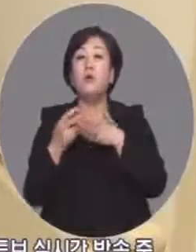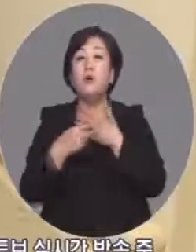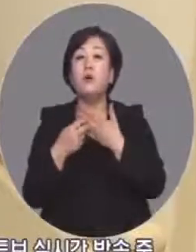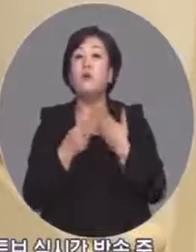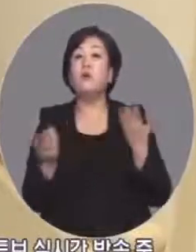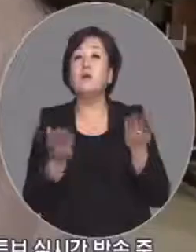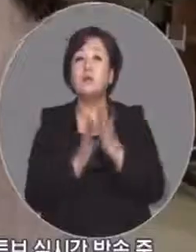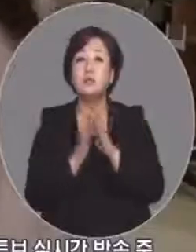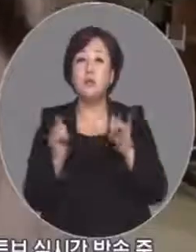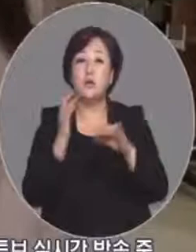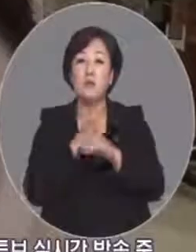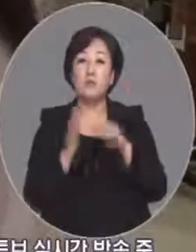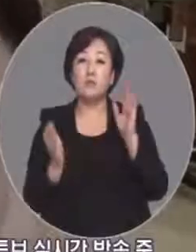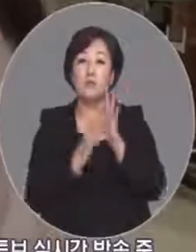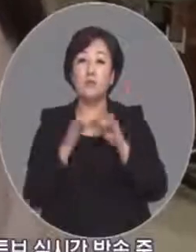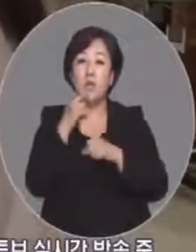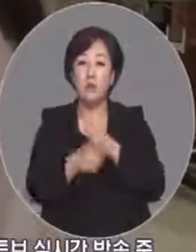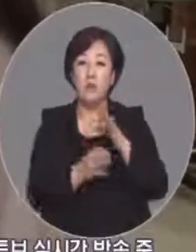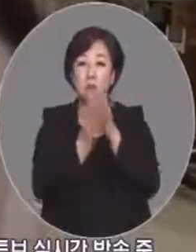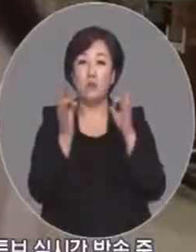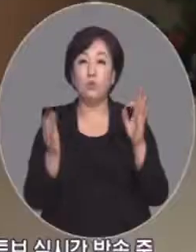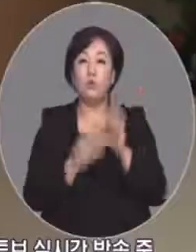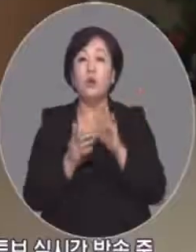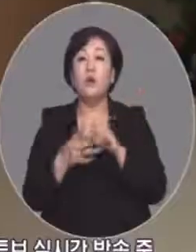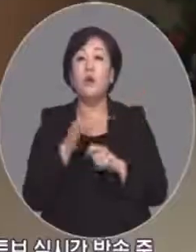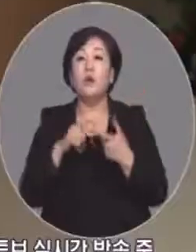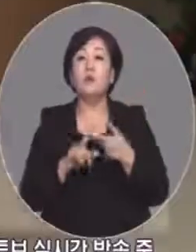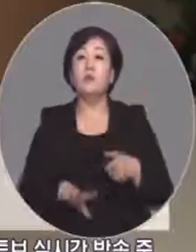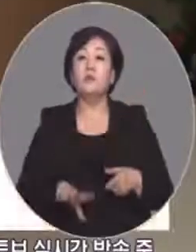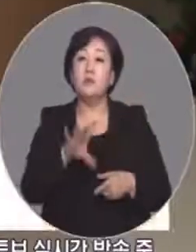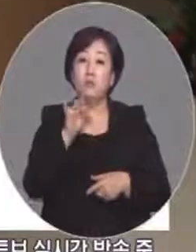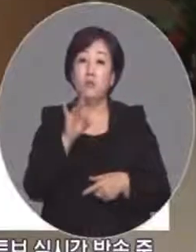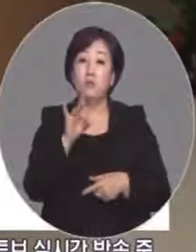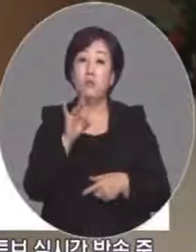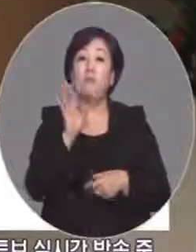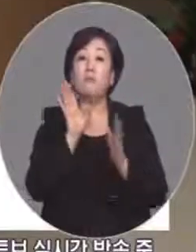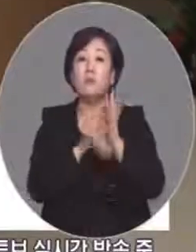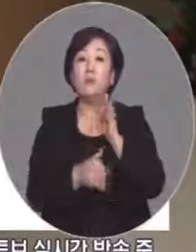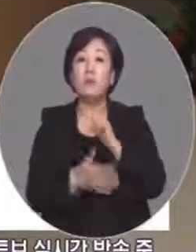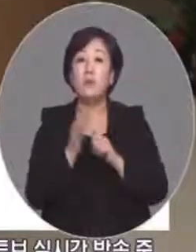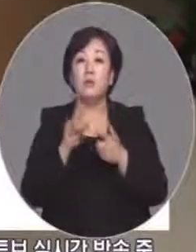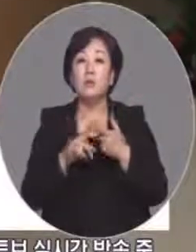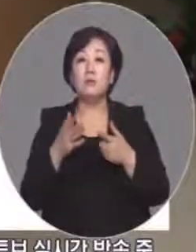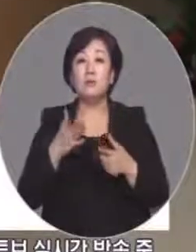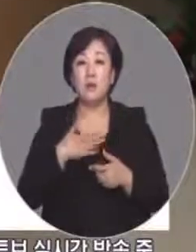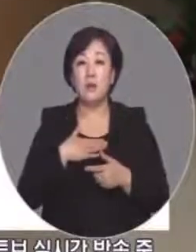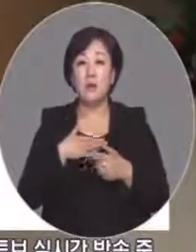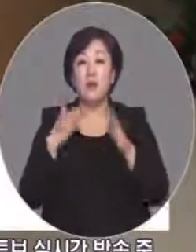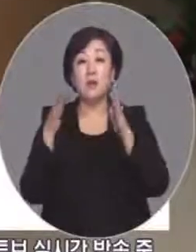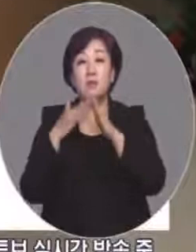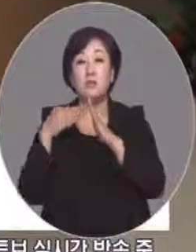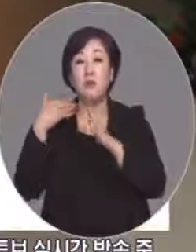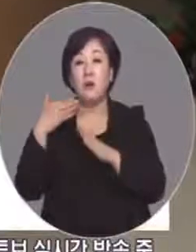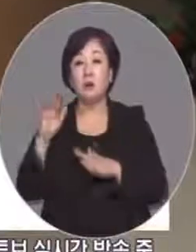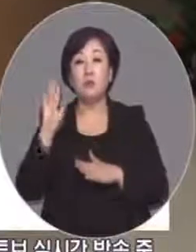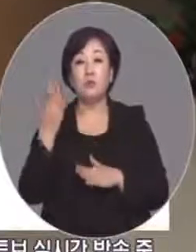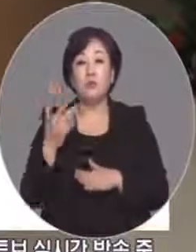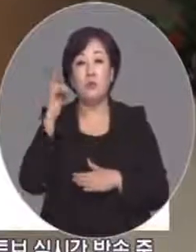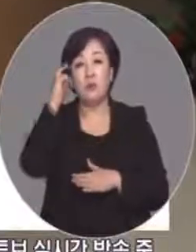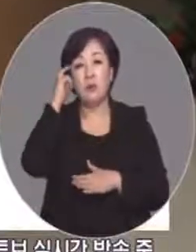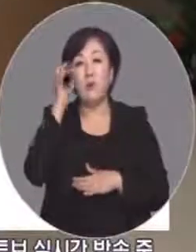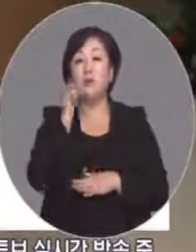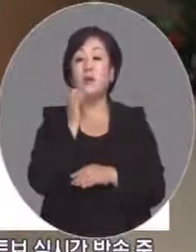의료진들조차 두렵고 생소했던 지난 1년. 처음에는 내가 이제 집에 들어가도 될까? 그런